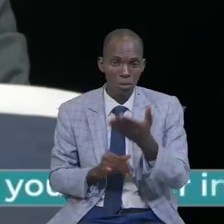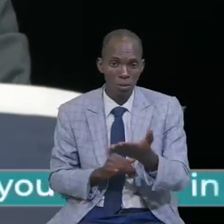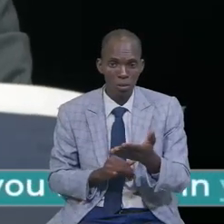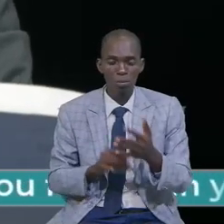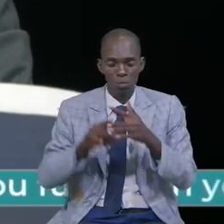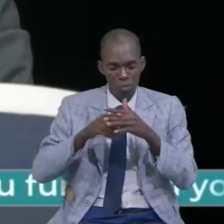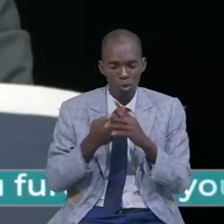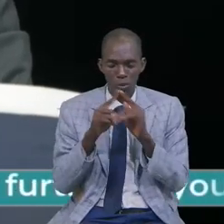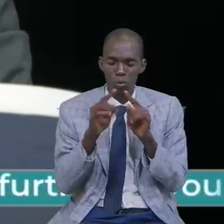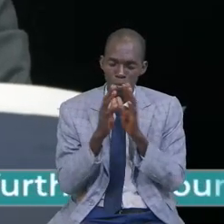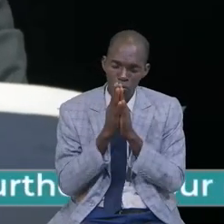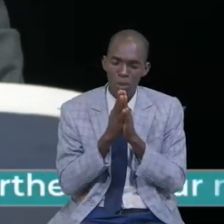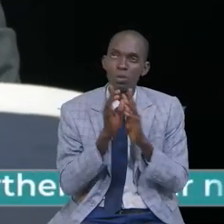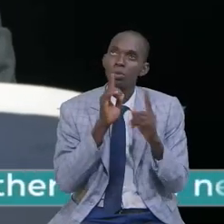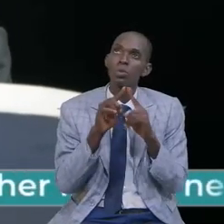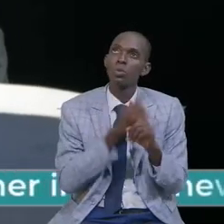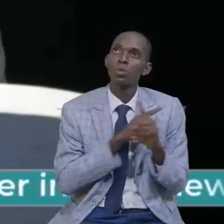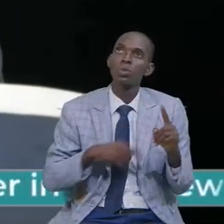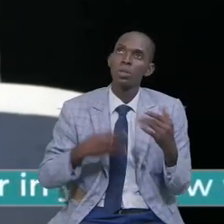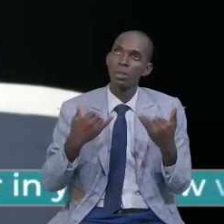commençons à prier pour ce soir, c'est ma soirée.